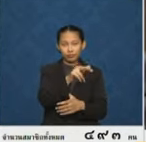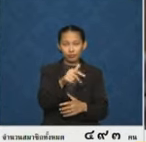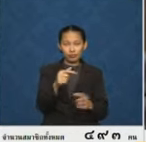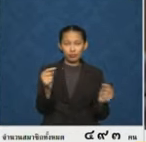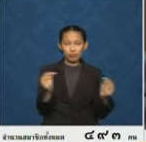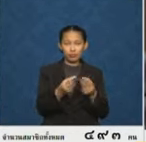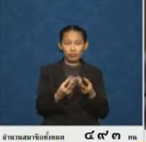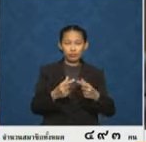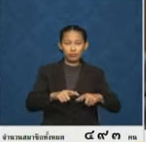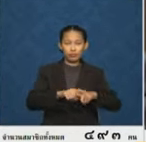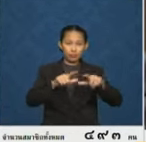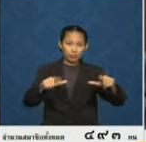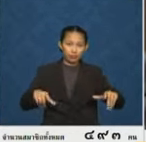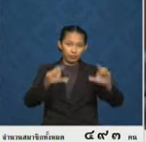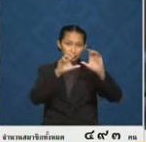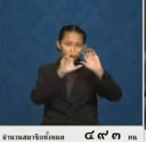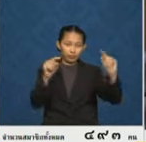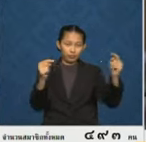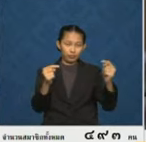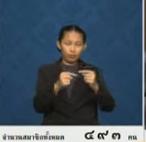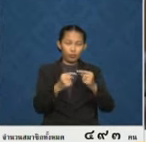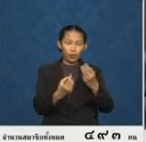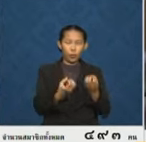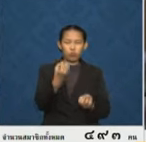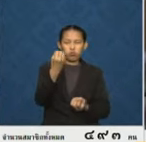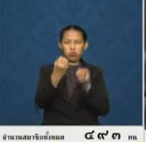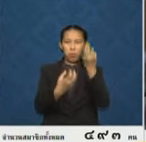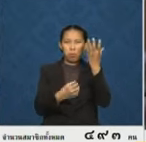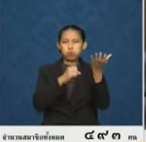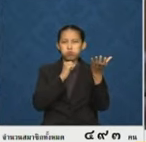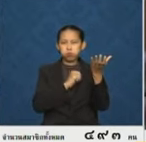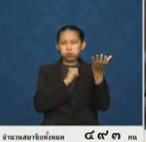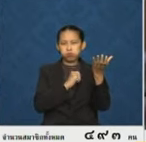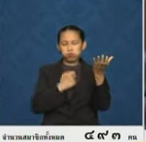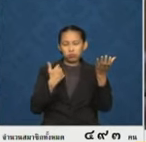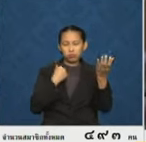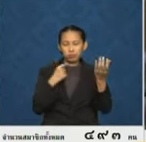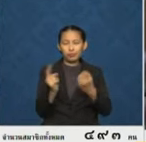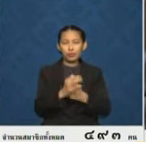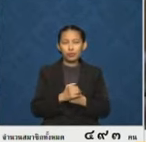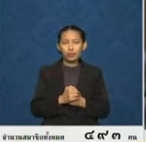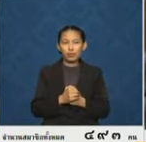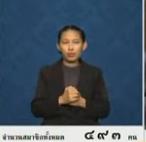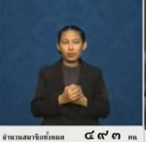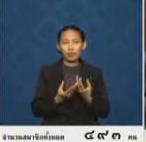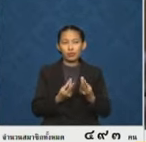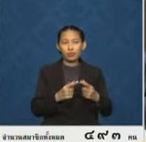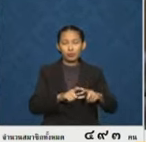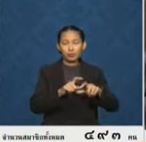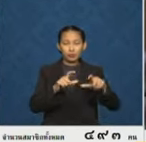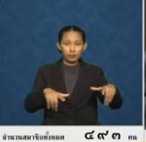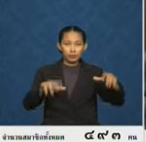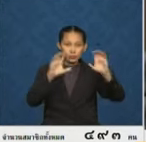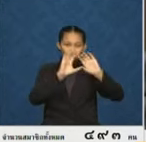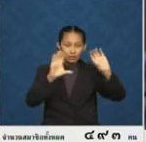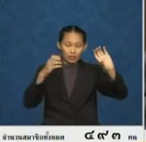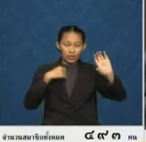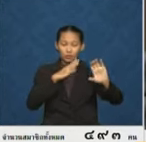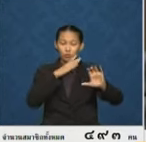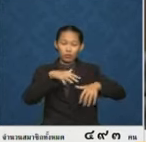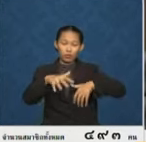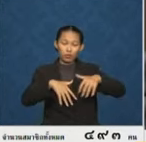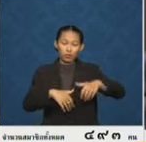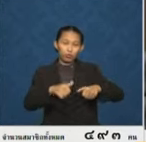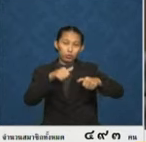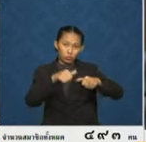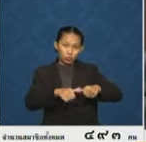ที่ดินของรัฐประเภทป่าเสื่อมโทรมที่ดินของรัฐชาวบ้านที่อาศัยอยู่ที่